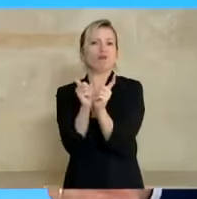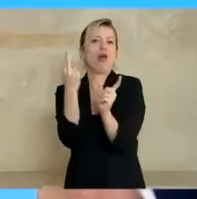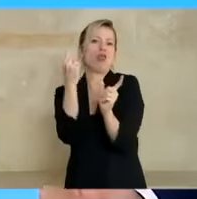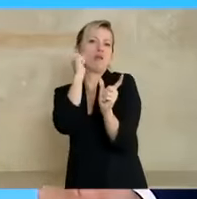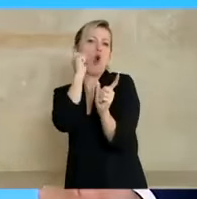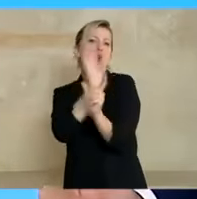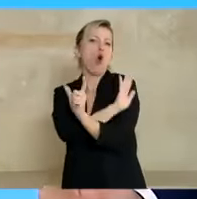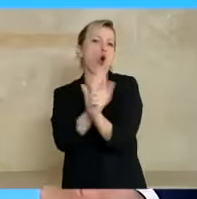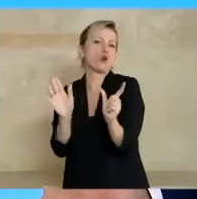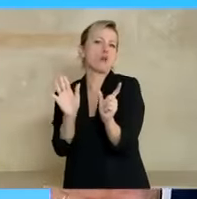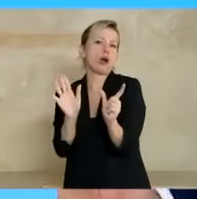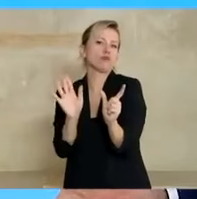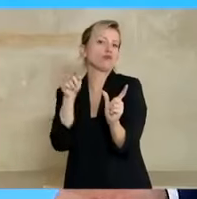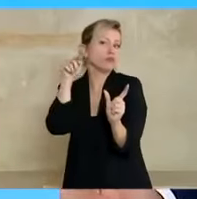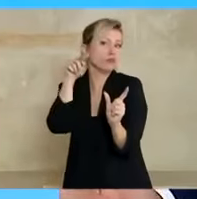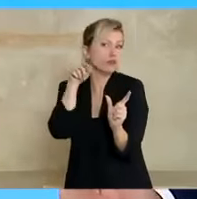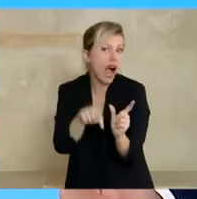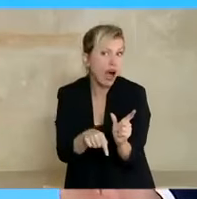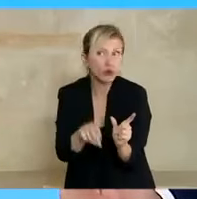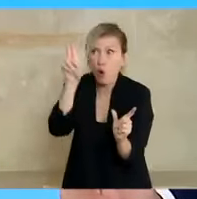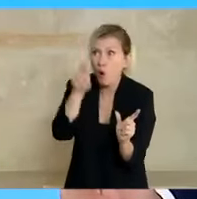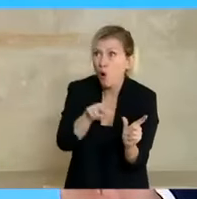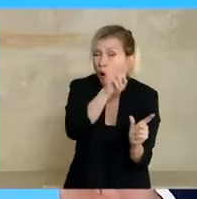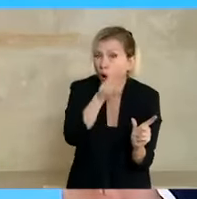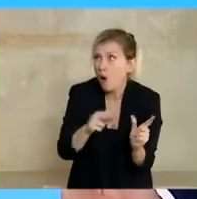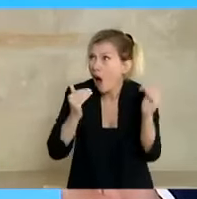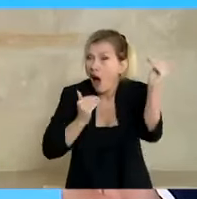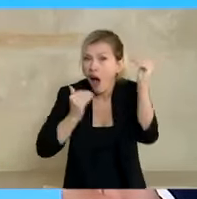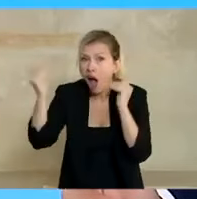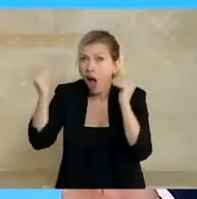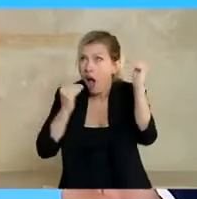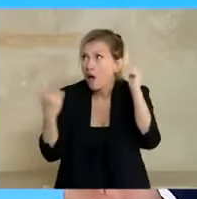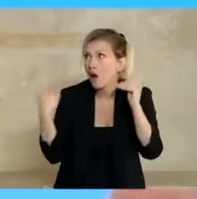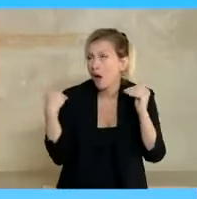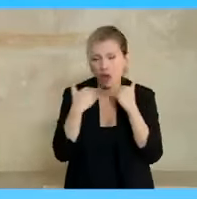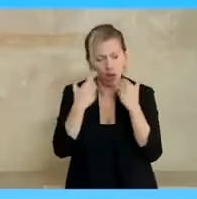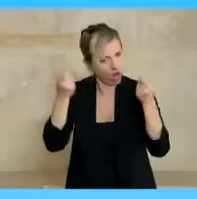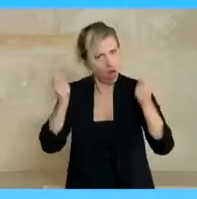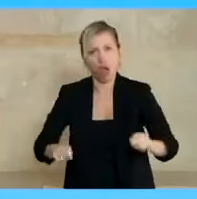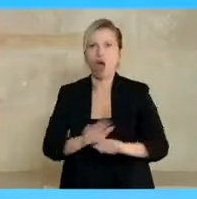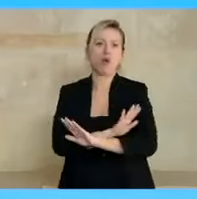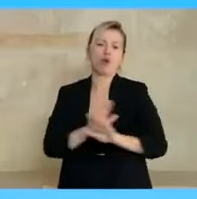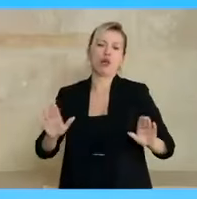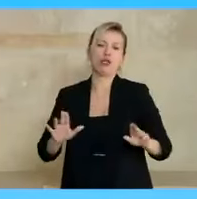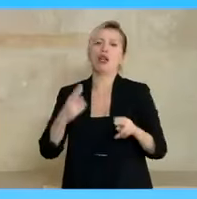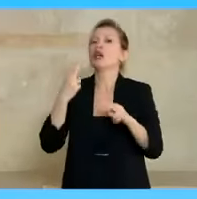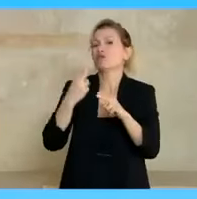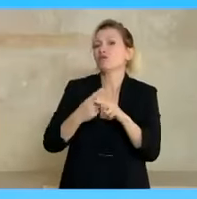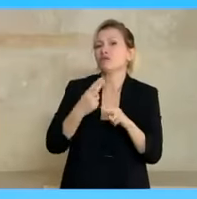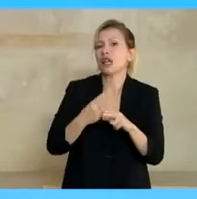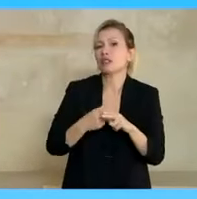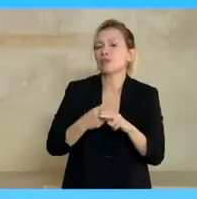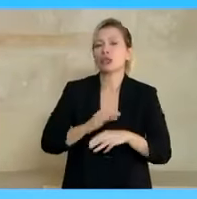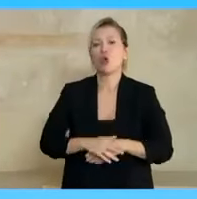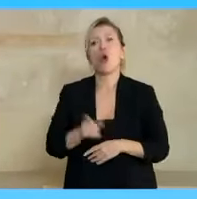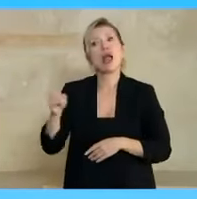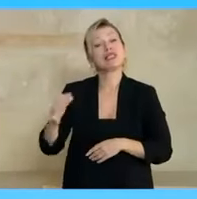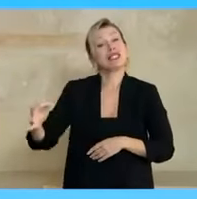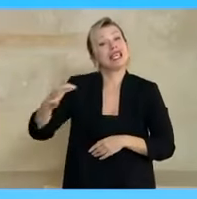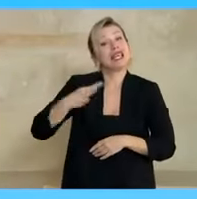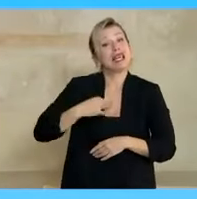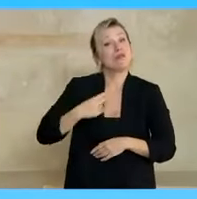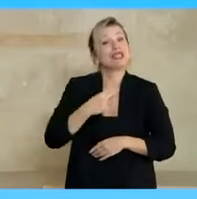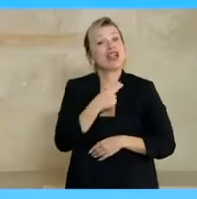έναντι όλων. Αυτό δεν μπορεί να αμφισβητηθεί στην πράξη από κανέναν. Και στέκομαι στην πράξη, γιατί ακριβώς αναφερθήκατε στις πρακτικές